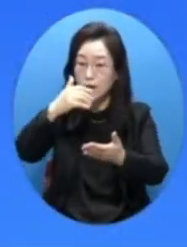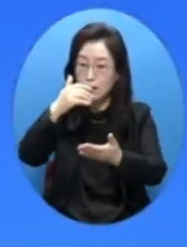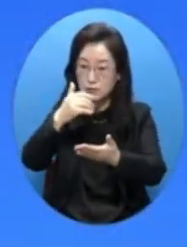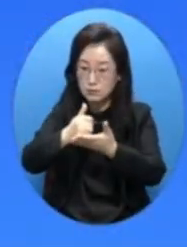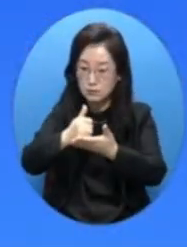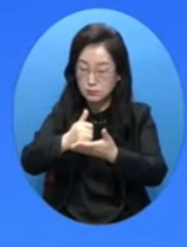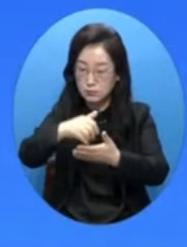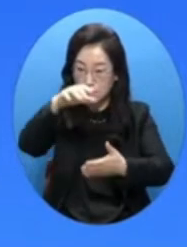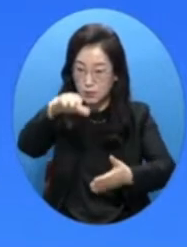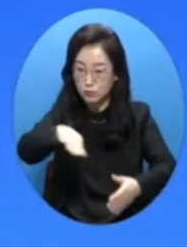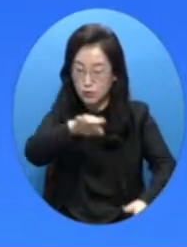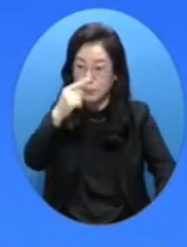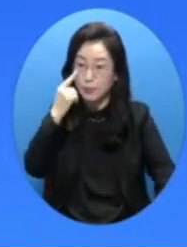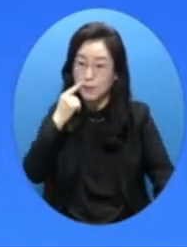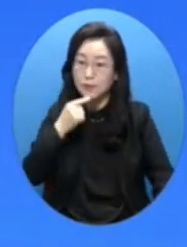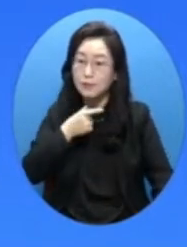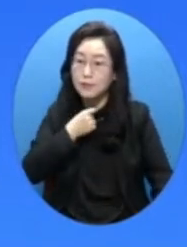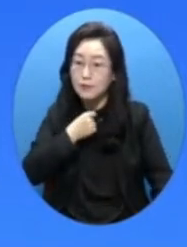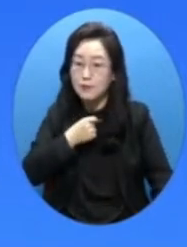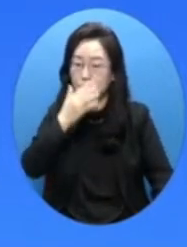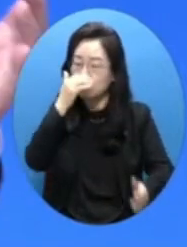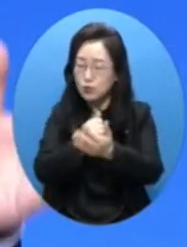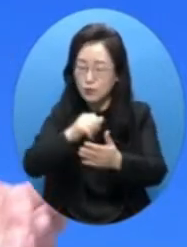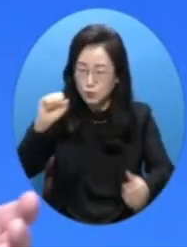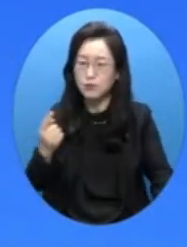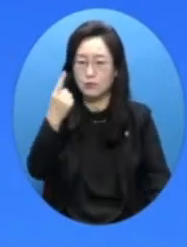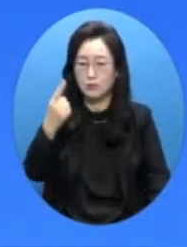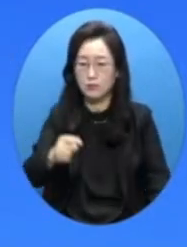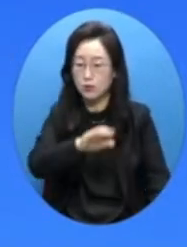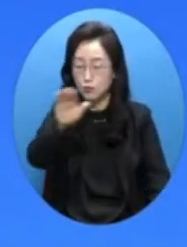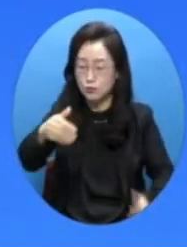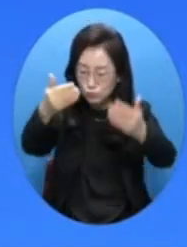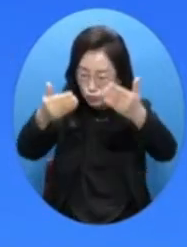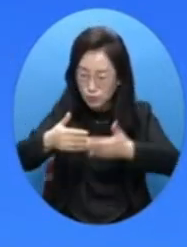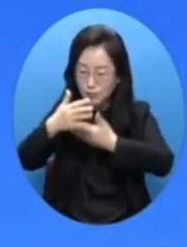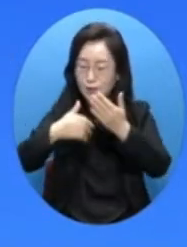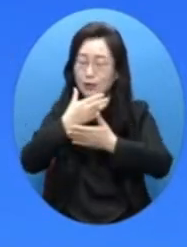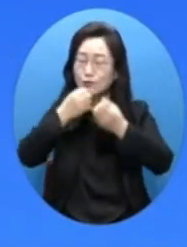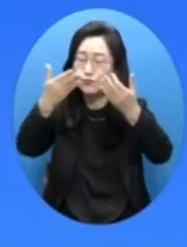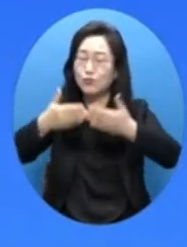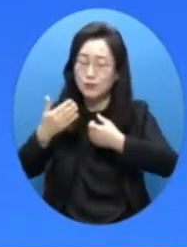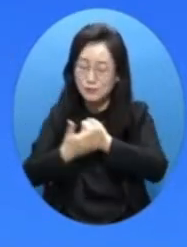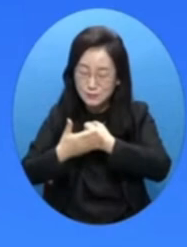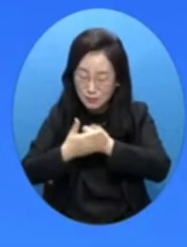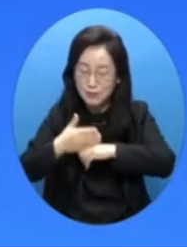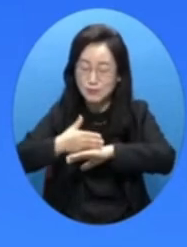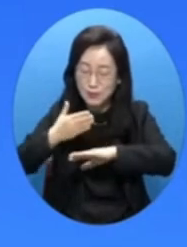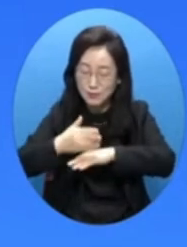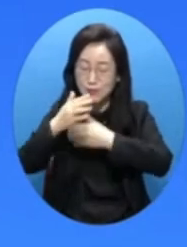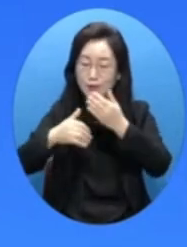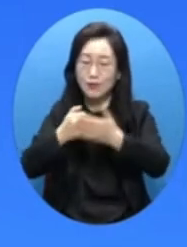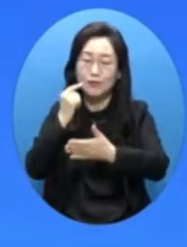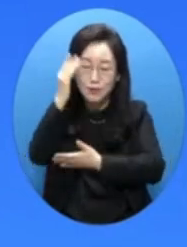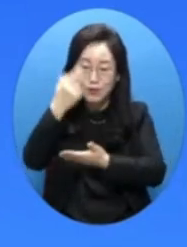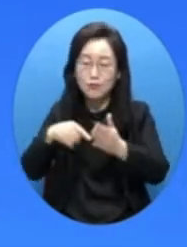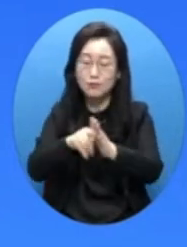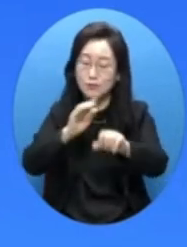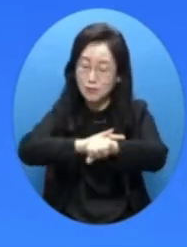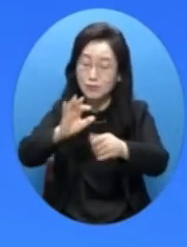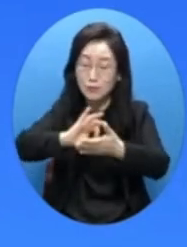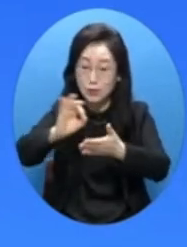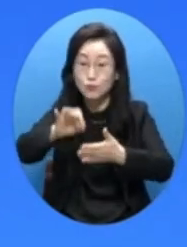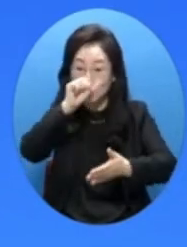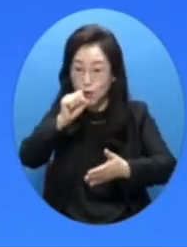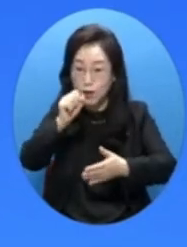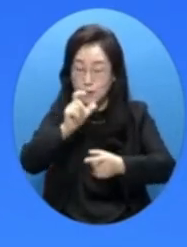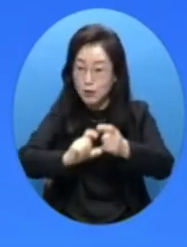바로 죄를 짓게 되는 것입니다 우리에게 주신 축복을 주님의 은혜로 알고 그 축복을 가지고 쥐명원에서 잘 사용하면 되는데 더